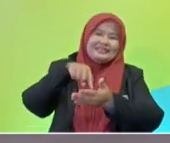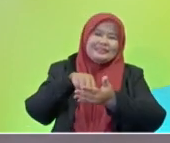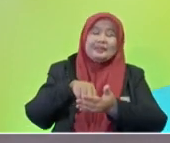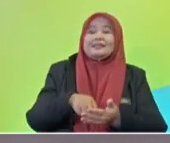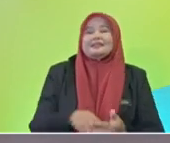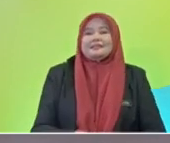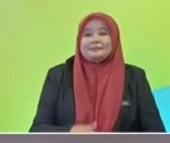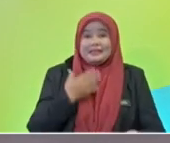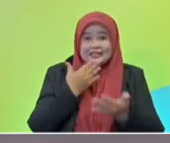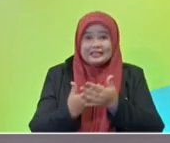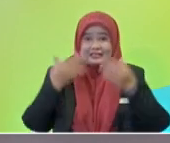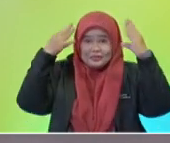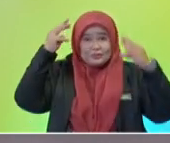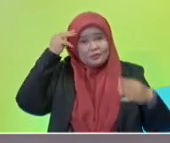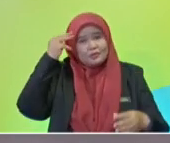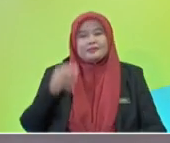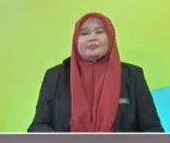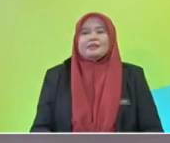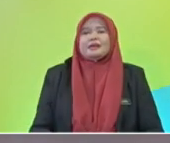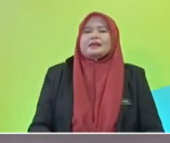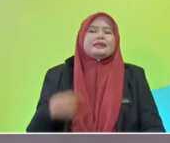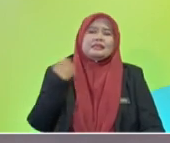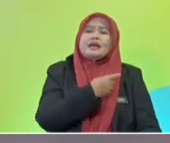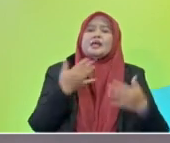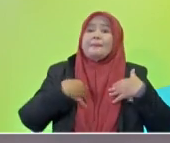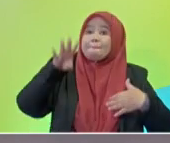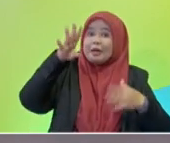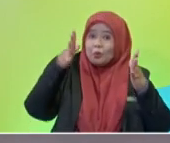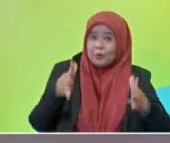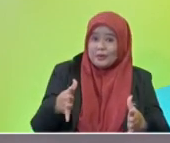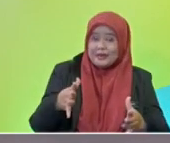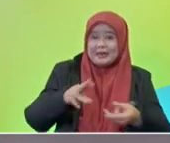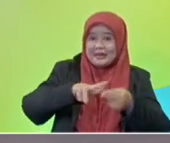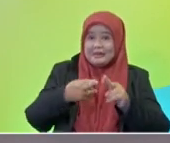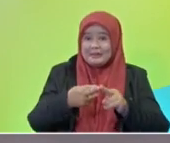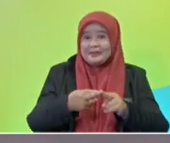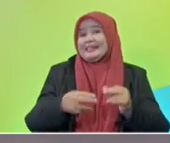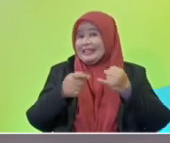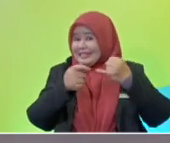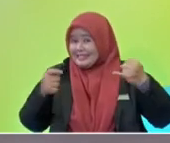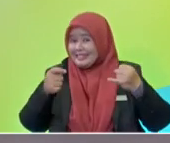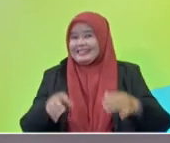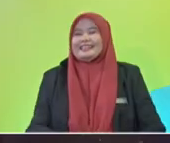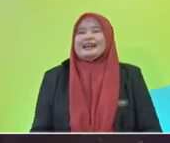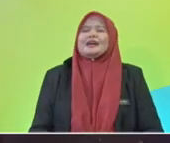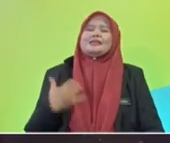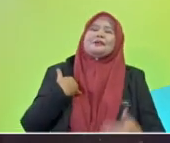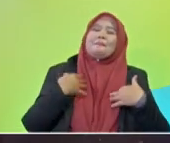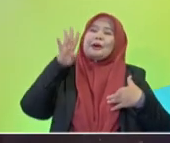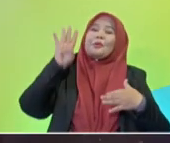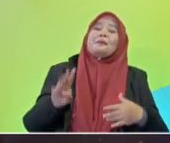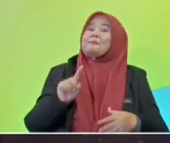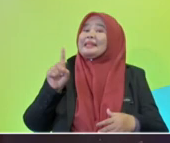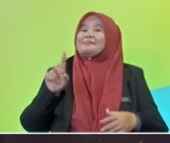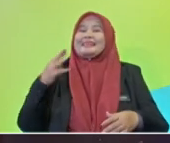baahik tu kita bersama dengan empat orang Rakan baru saya dalam talian kan Cikgu ya betul empat orang mana mereka